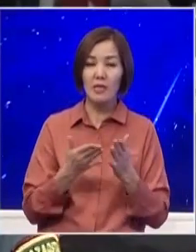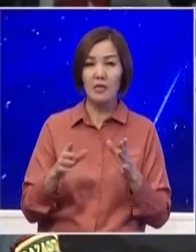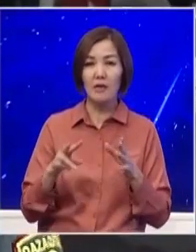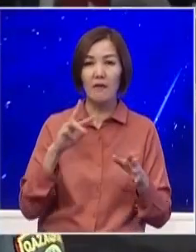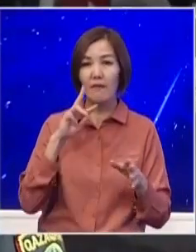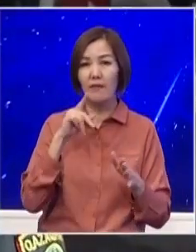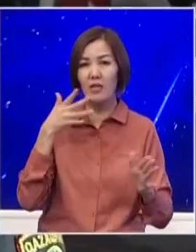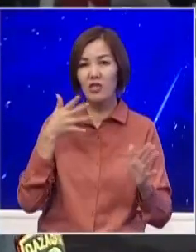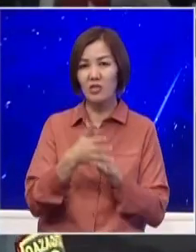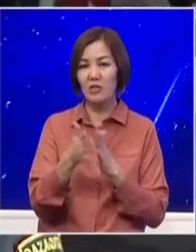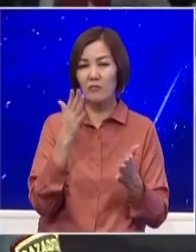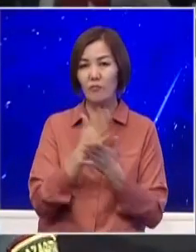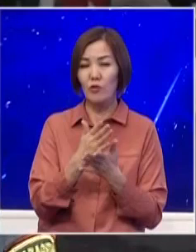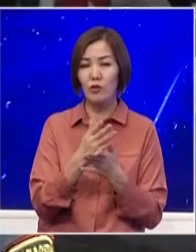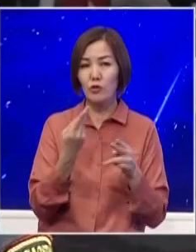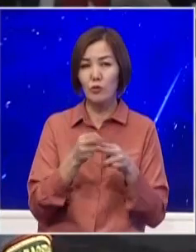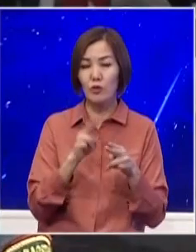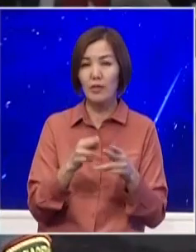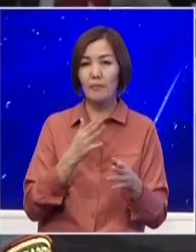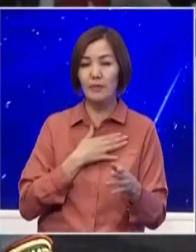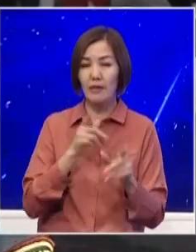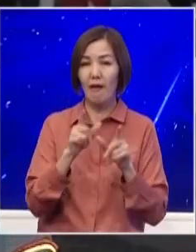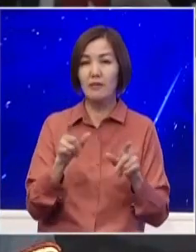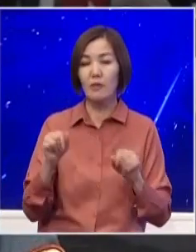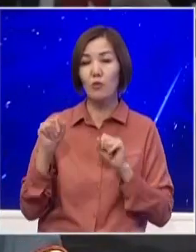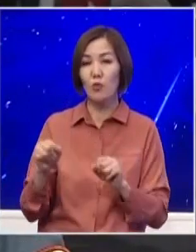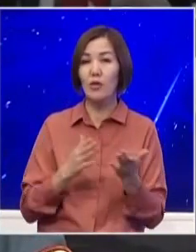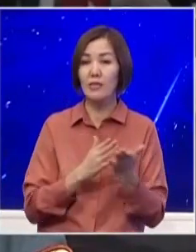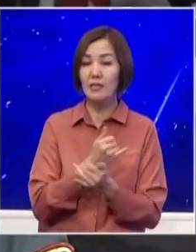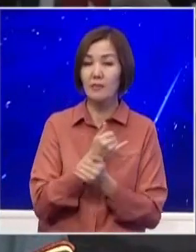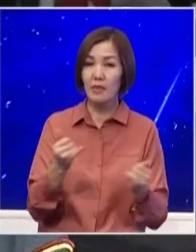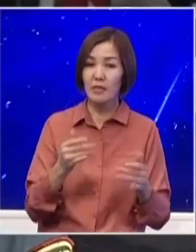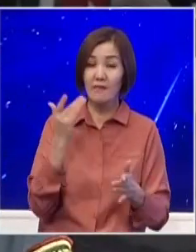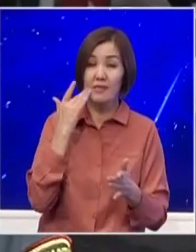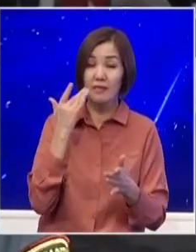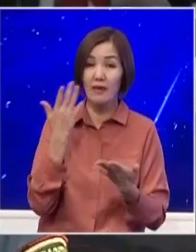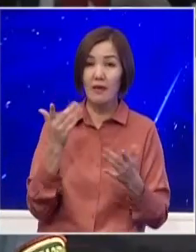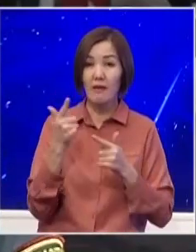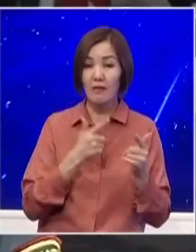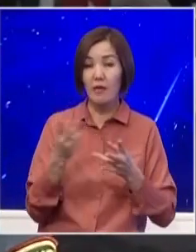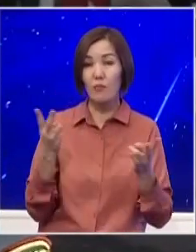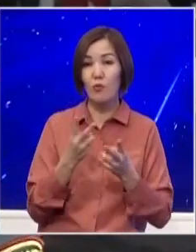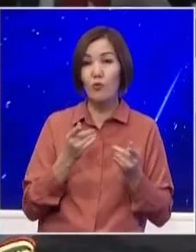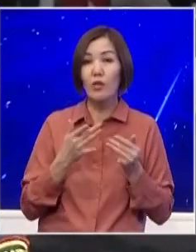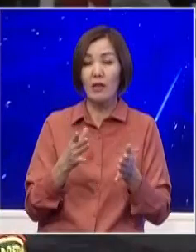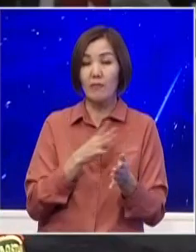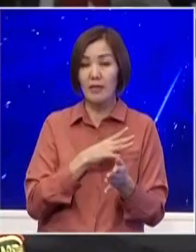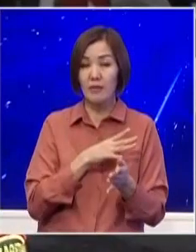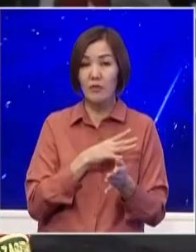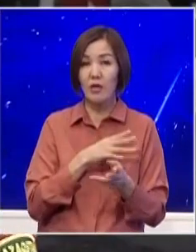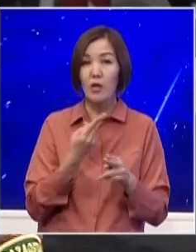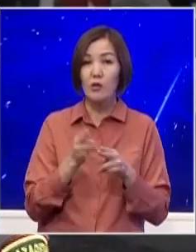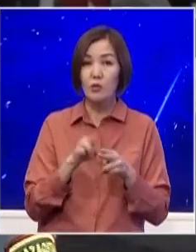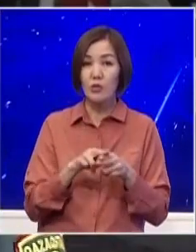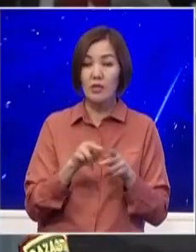тиеді. Сондықтан да бізде азаматтық қорғаныс қызметтері әрқашанда дайын болуына талап етілуде.